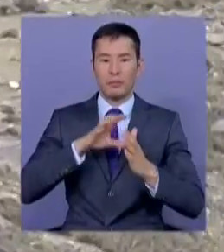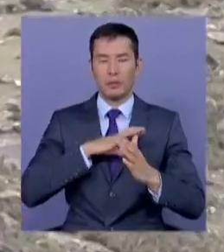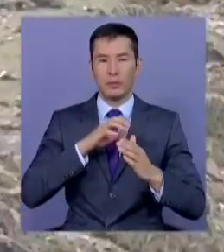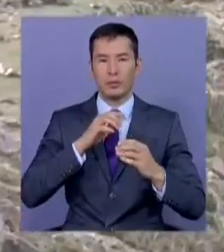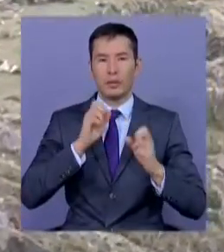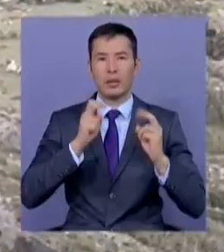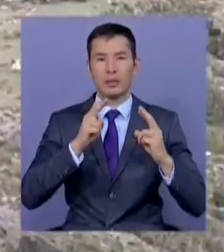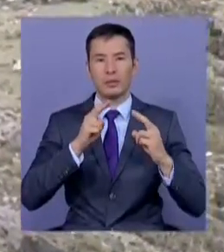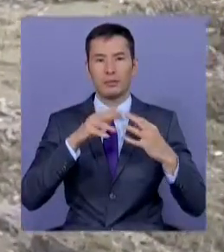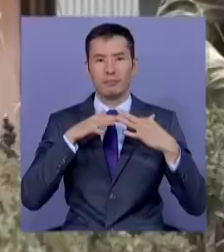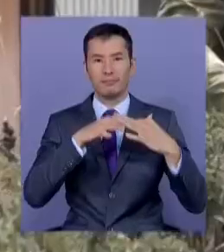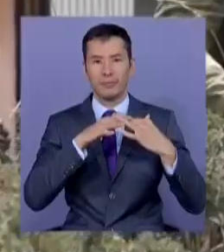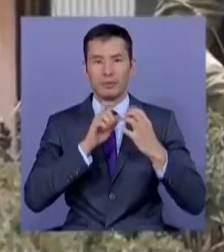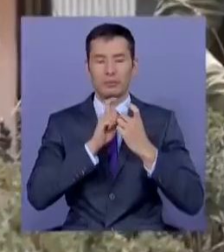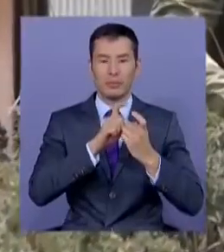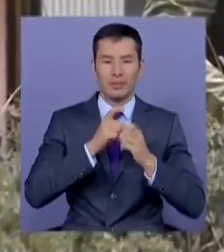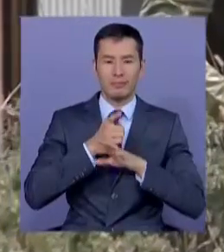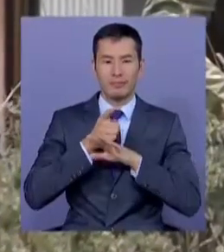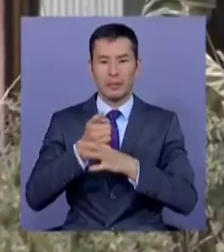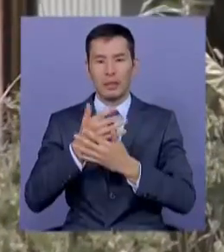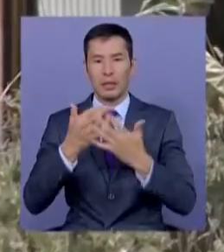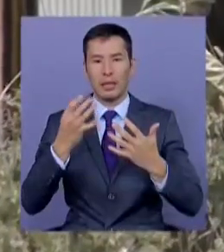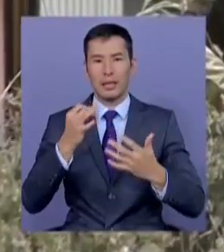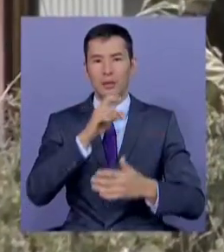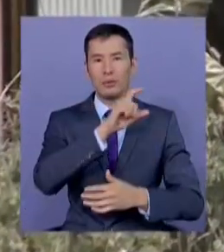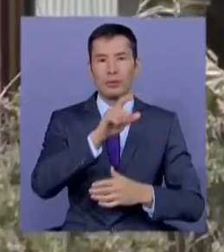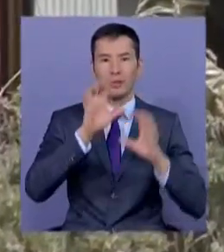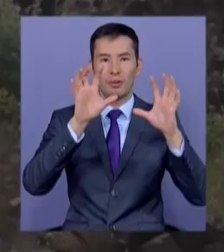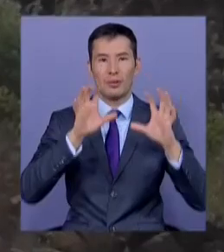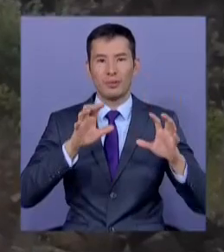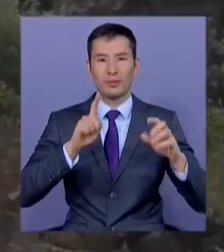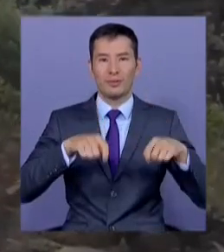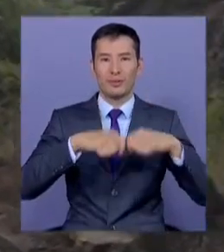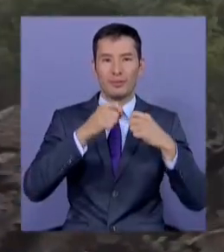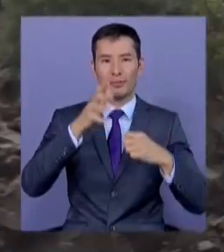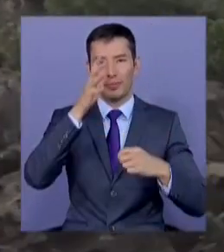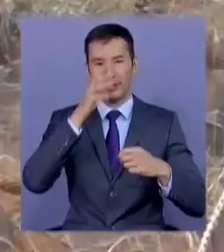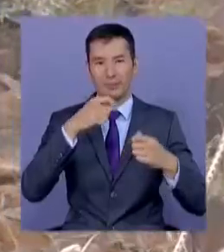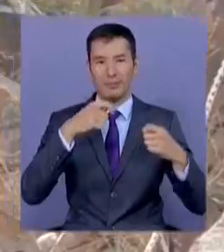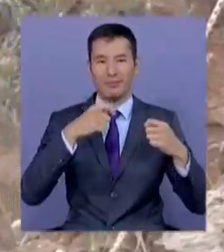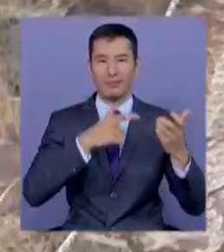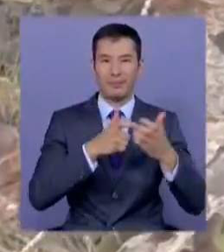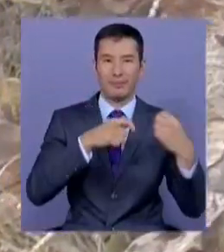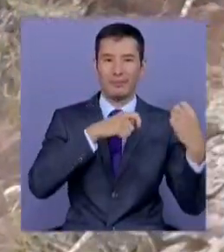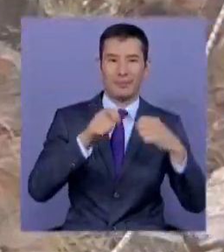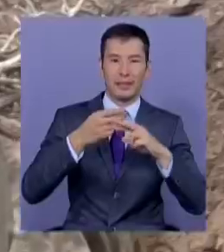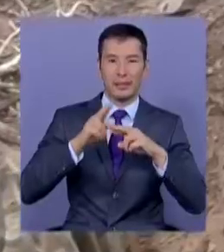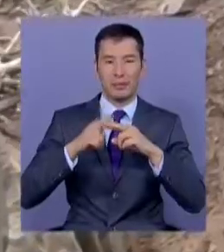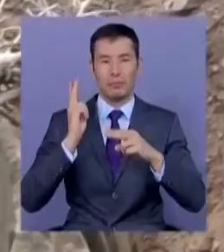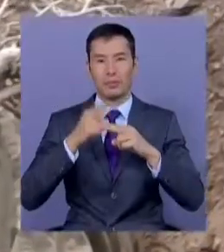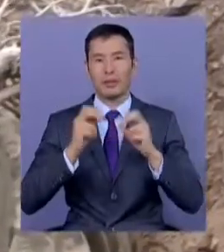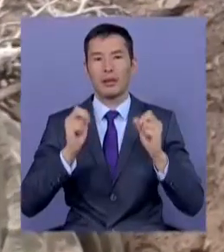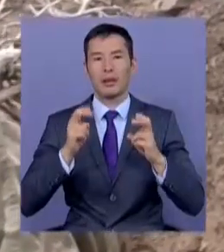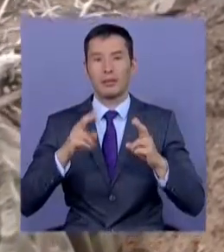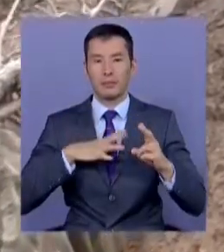қарсыластың барлауына дайындалу және жүргізу заңсыз қарулы құрылымдарды оқшаулау бойынша арнайы операцияны орындады.